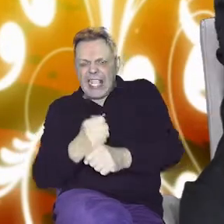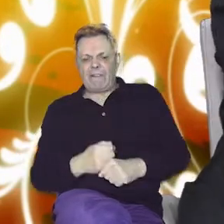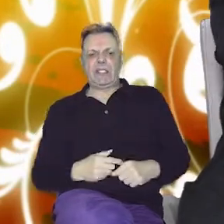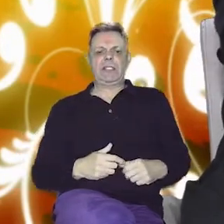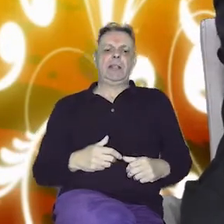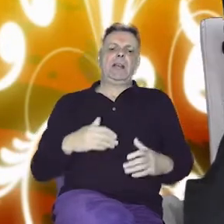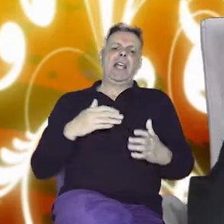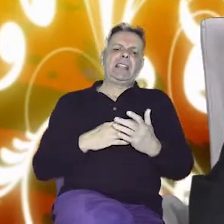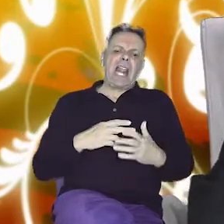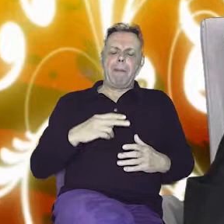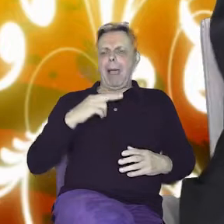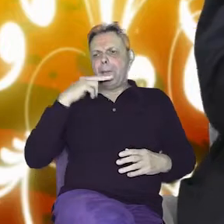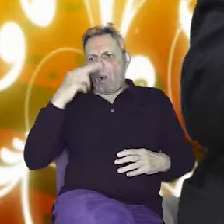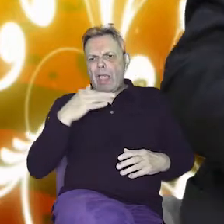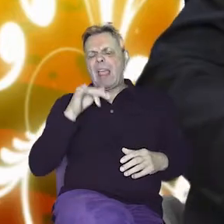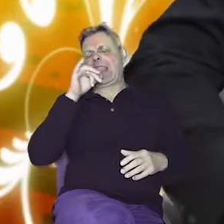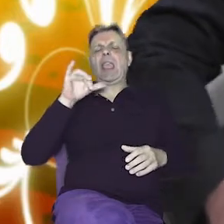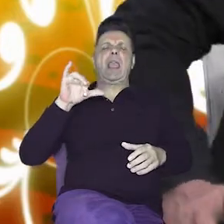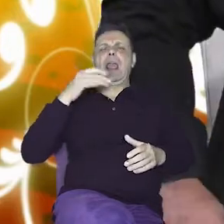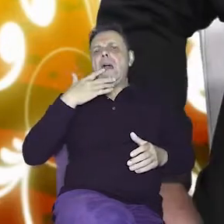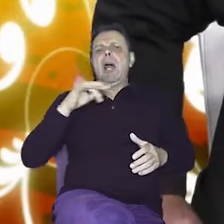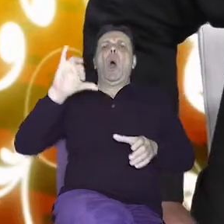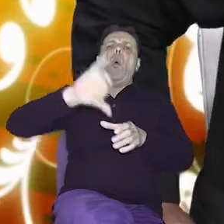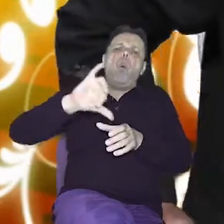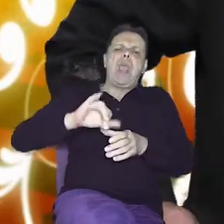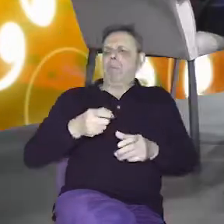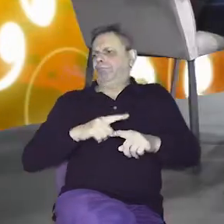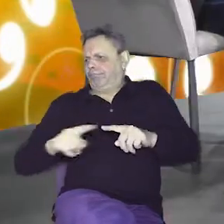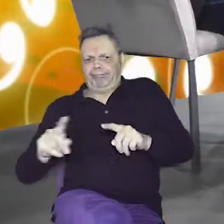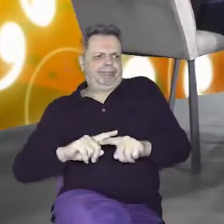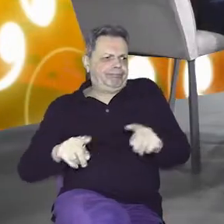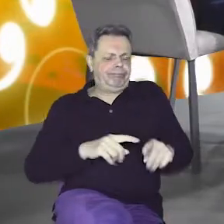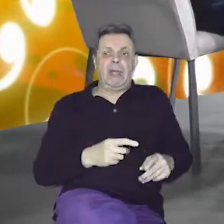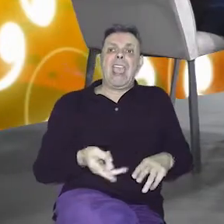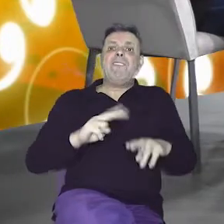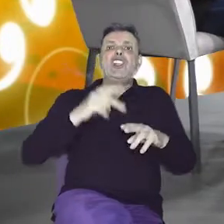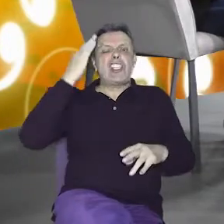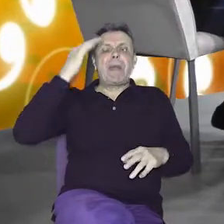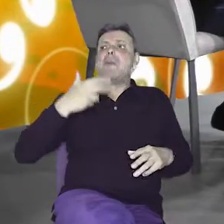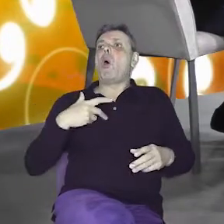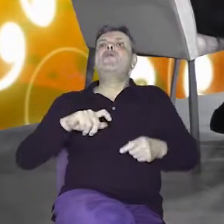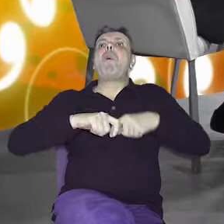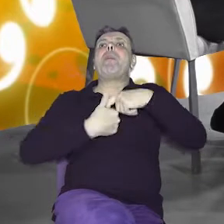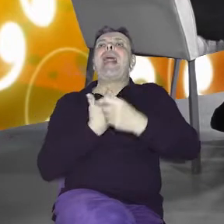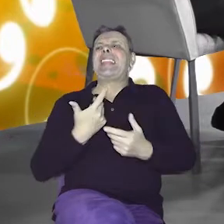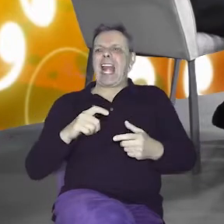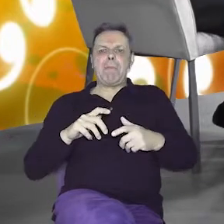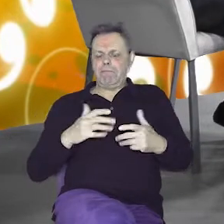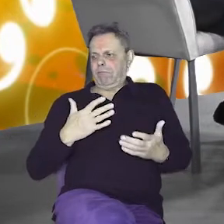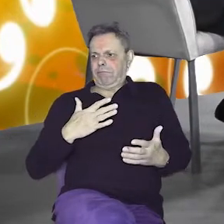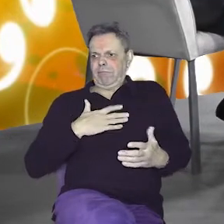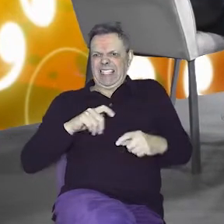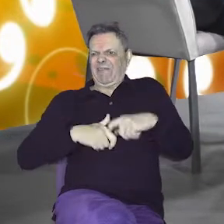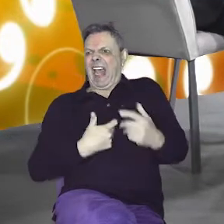znam, pogledat ulje, tako što. Dakle, više se ponekad brinemo o nekakvim svojim materijalnim dobrima